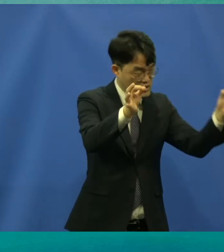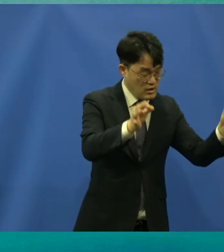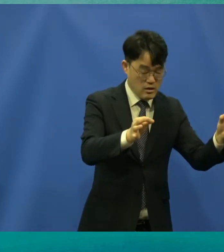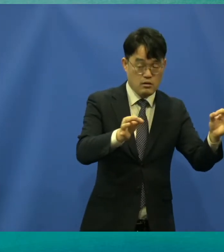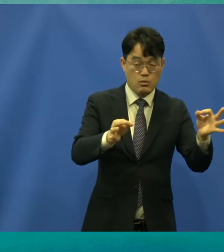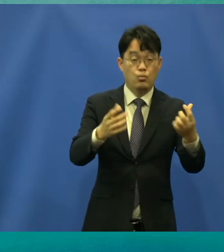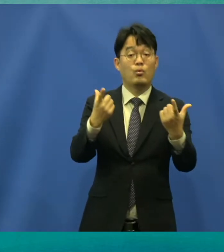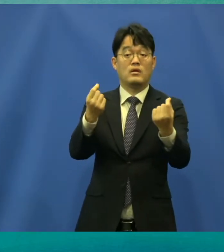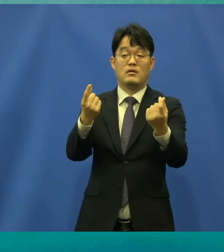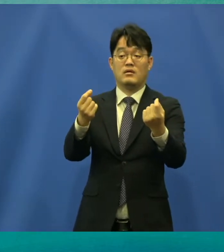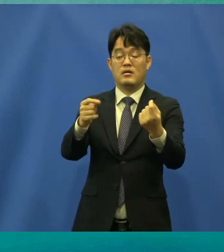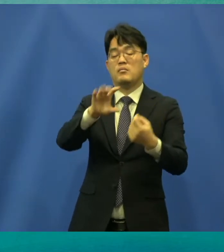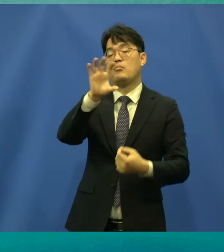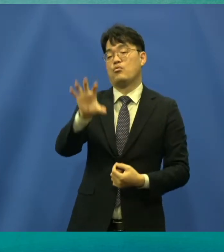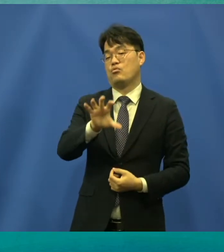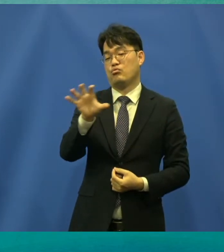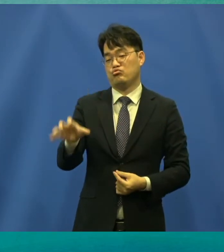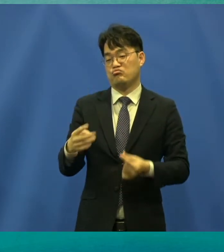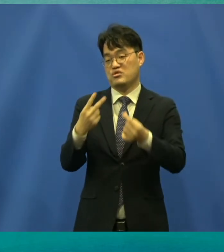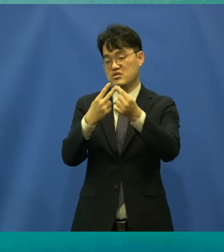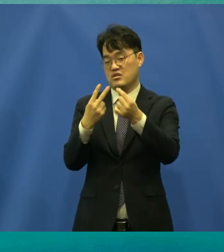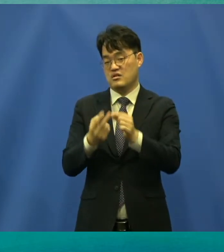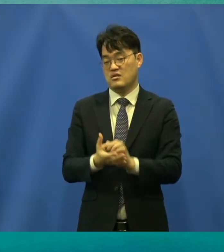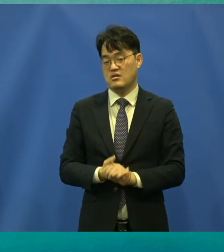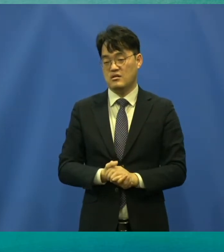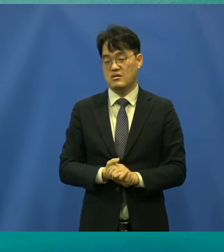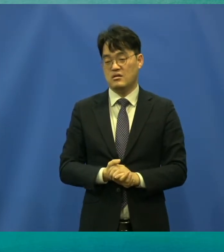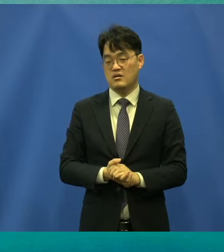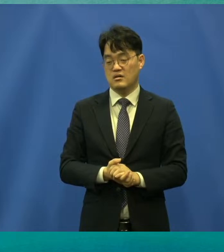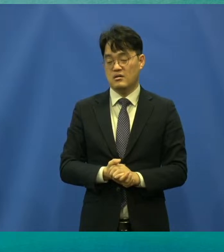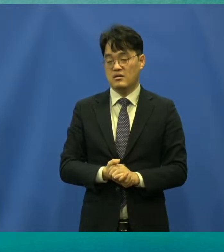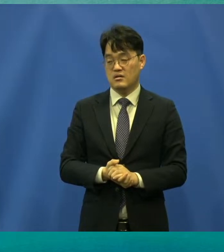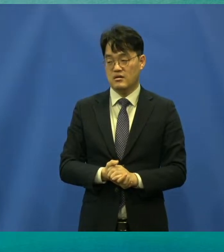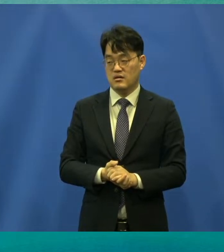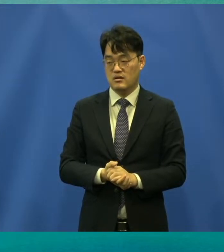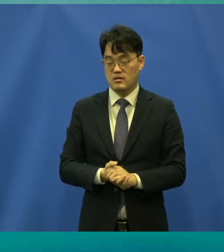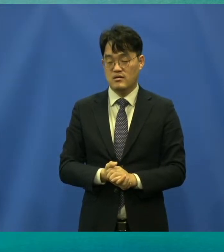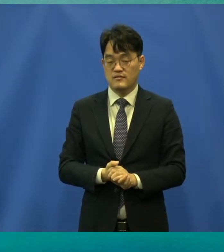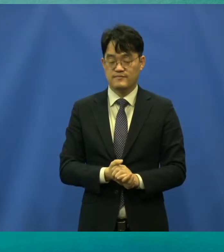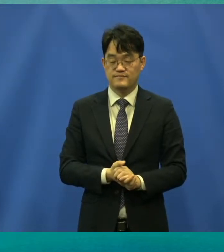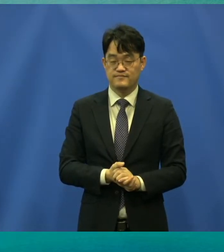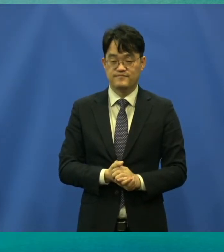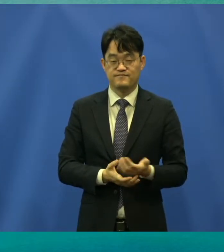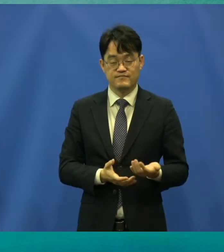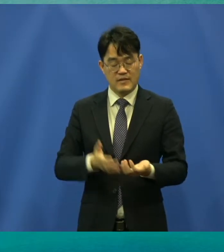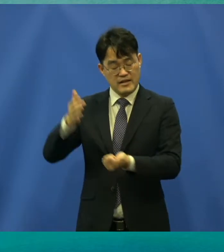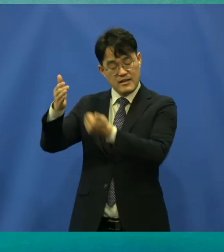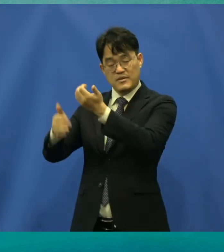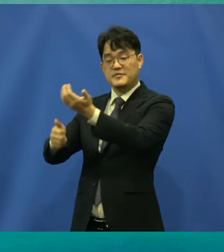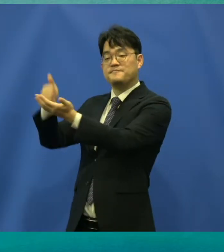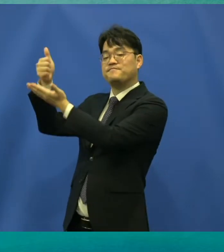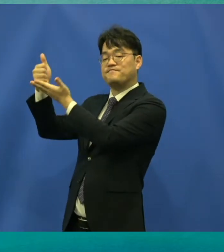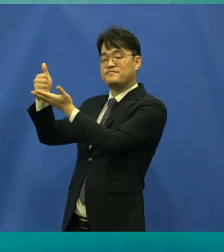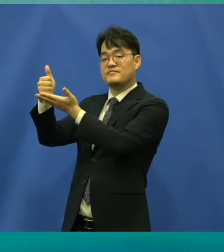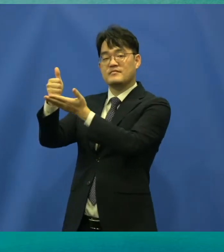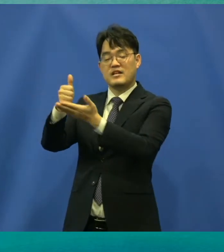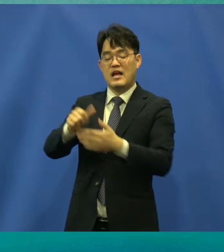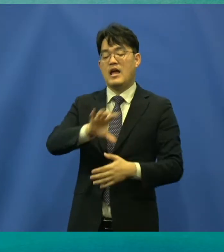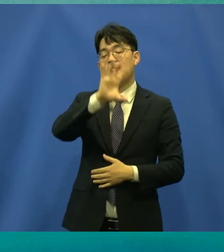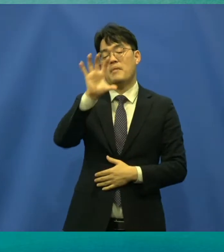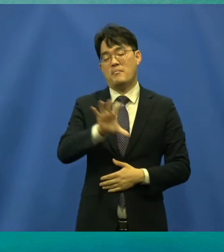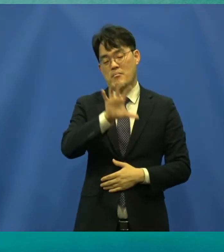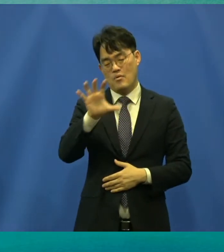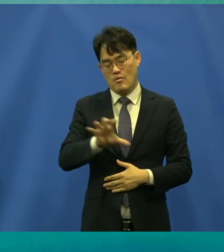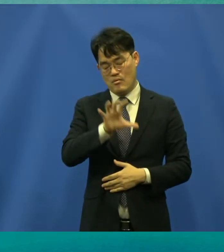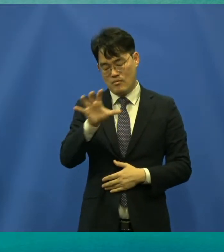그대로입니다. 심한 말씀을 새로 주신 게 아닙니다. 여러분, 하나님은 반복해서